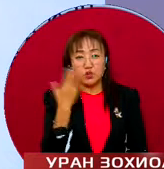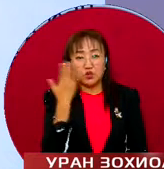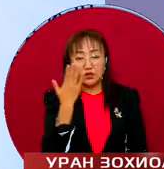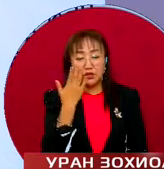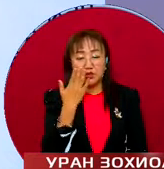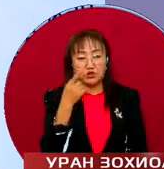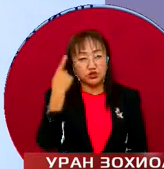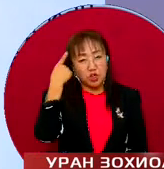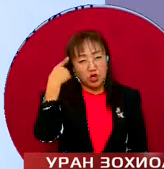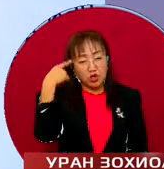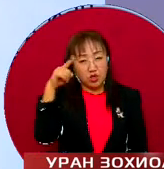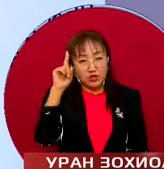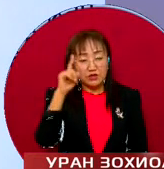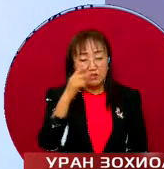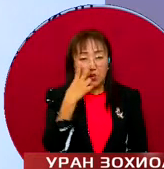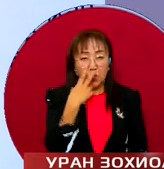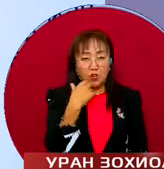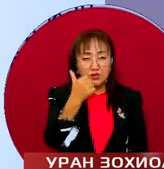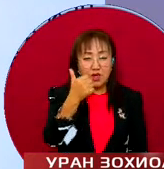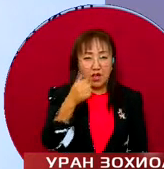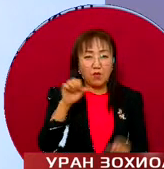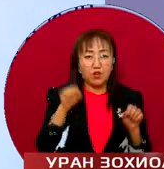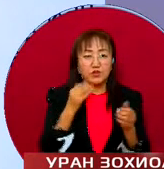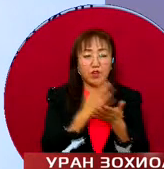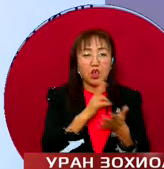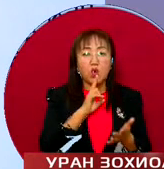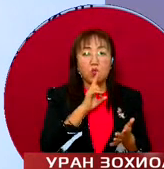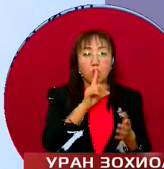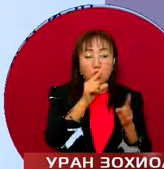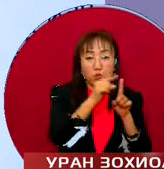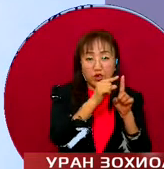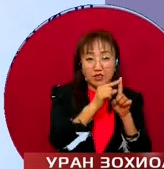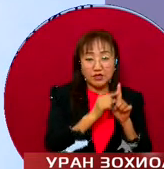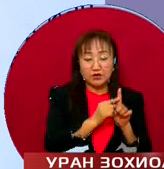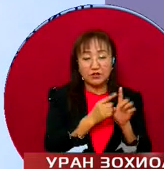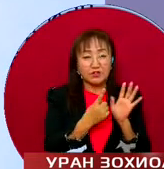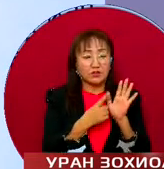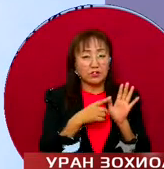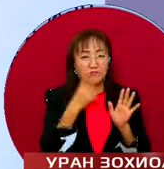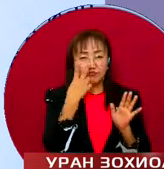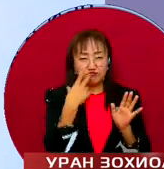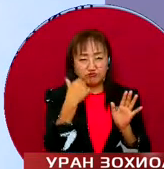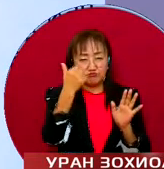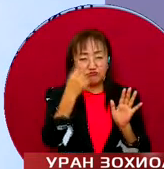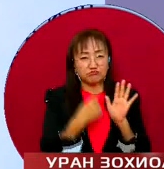зохиолыг уран сайхан болгож байгаа үг хэллэг уран дүрслэлийг нь тэмдэглээрэй хүүхдүүдээ.